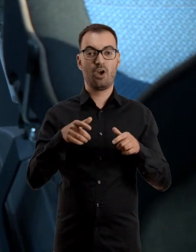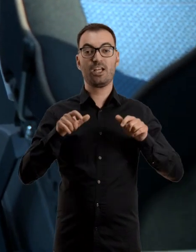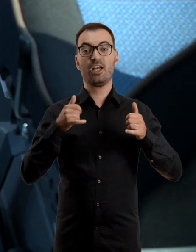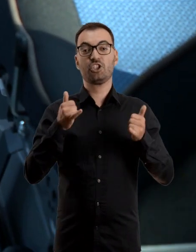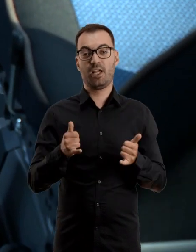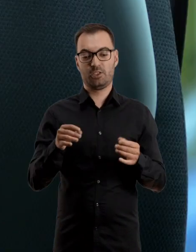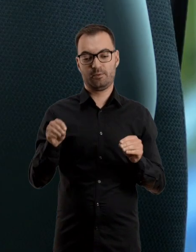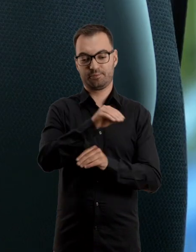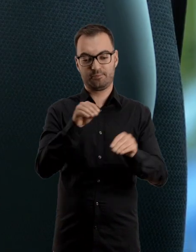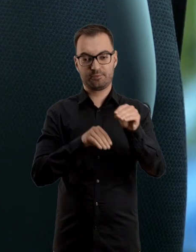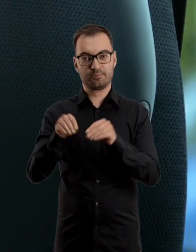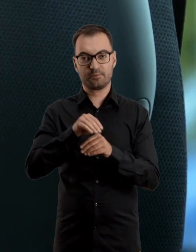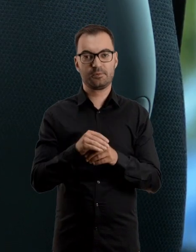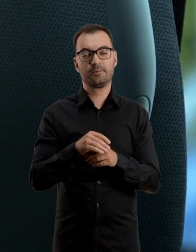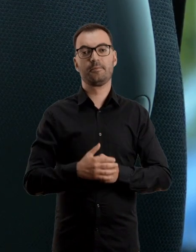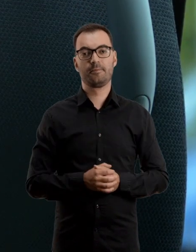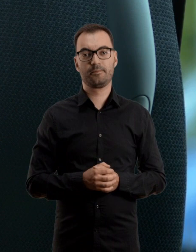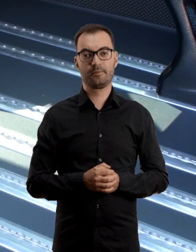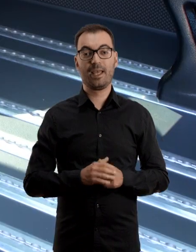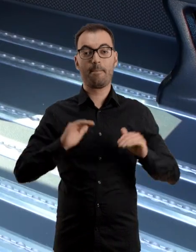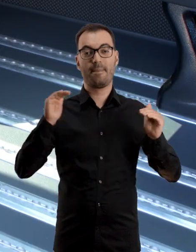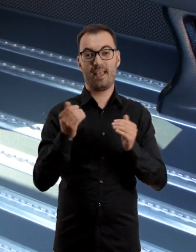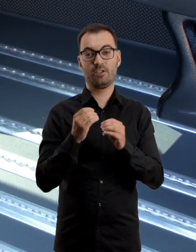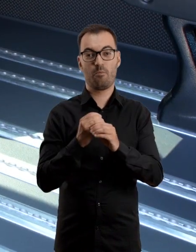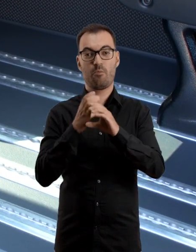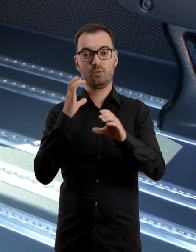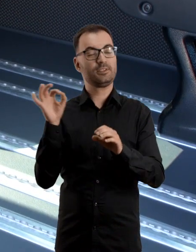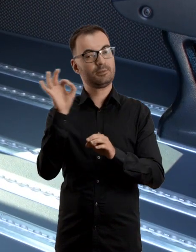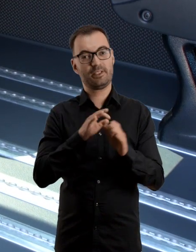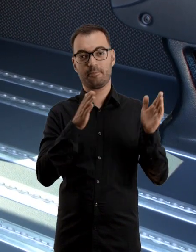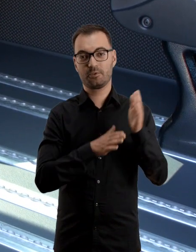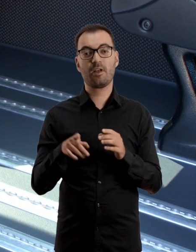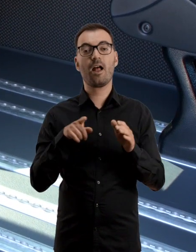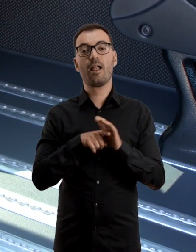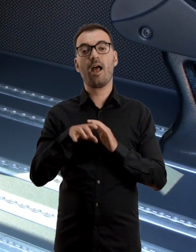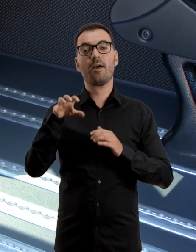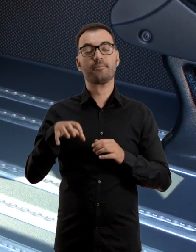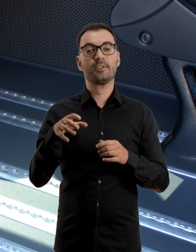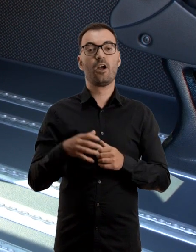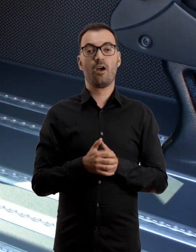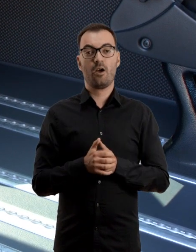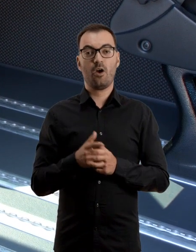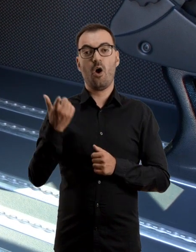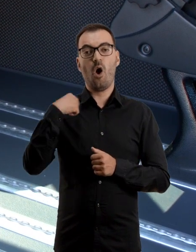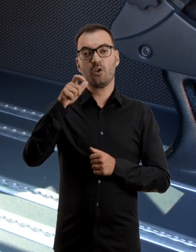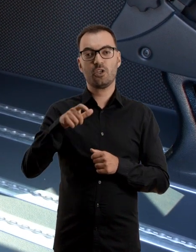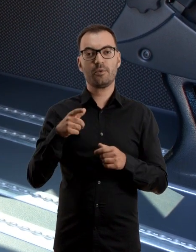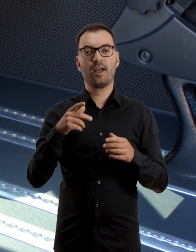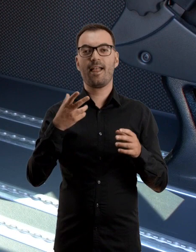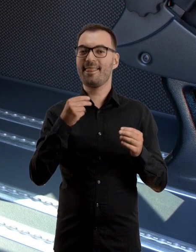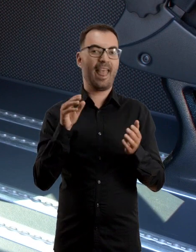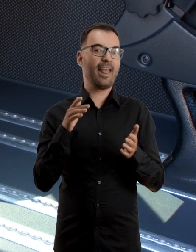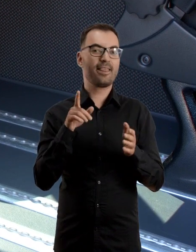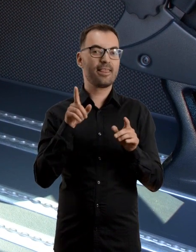miejsc w pojeździe, dostosowując do aktualnych potrzeb. Mniejszy bus został zaprojektowany z myślą o możliwości przewiezienia osoby